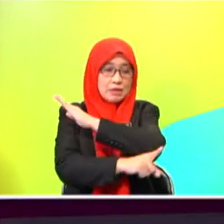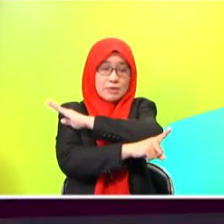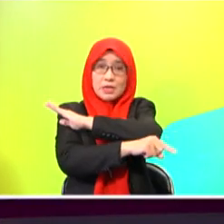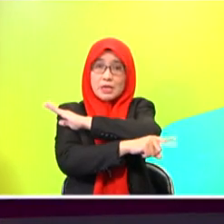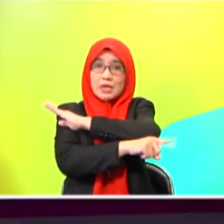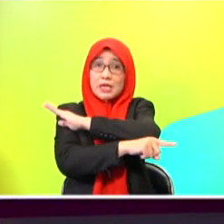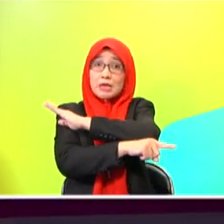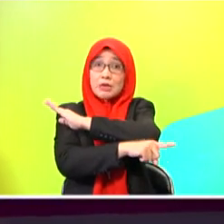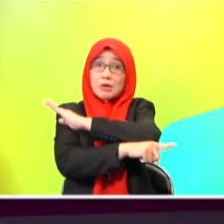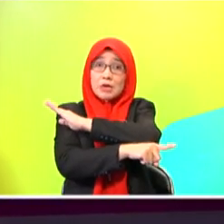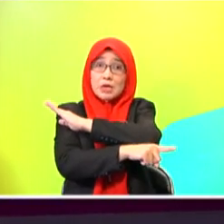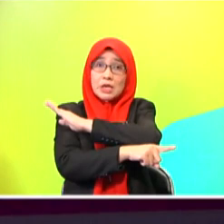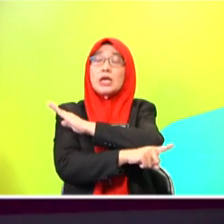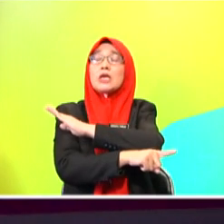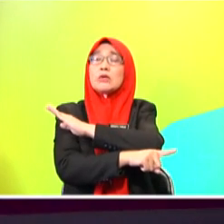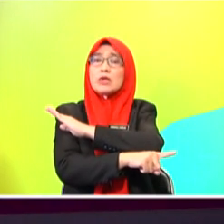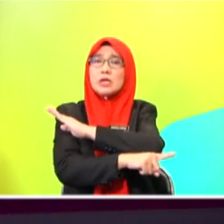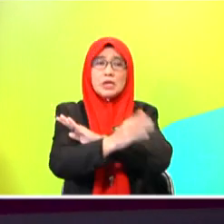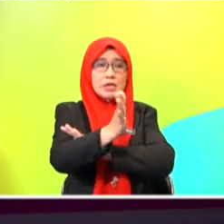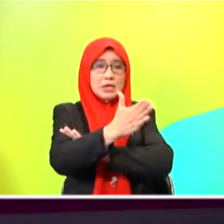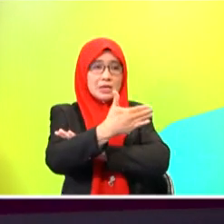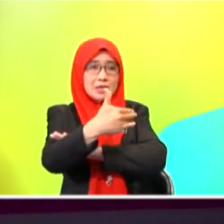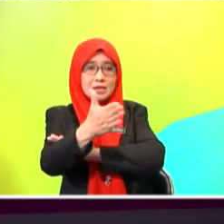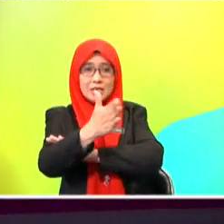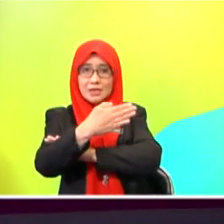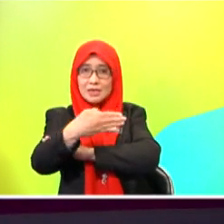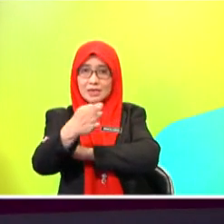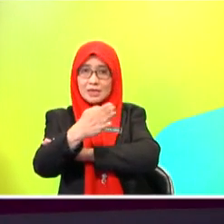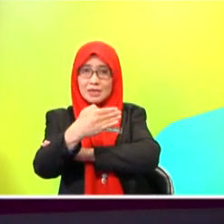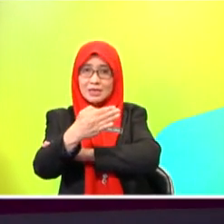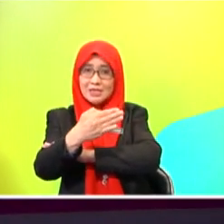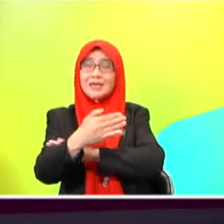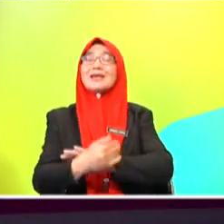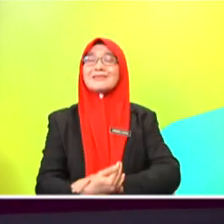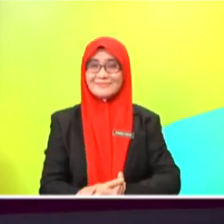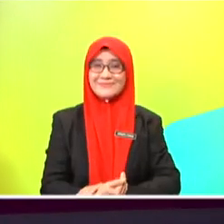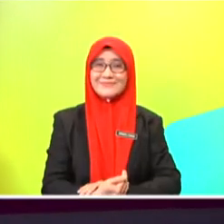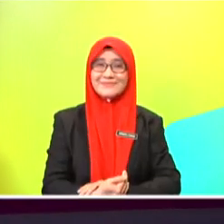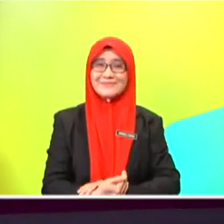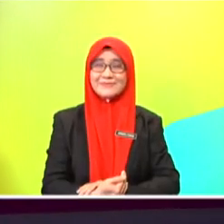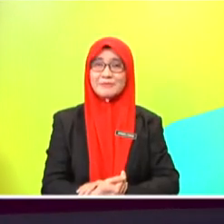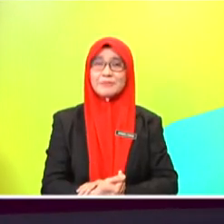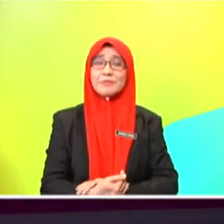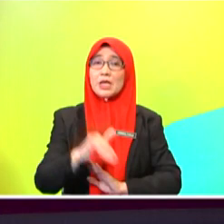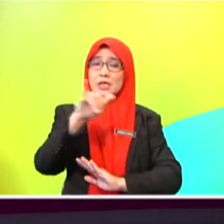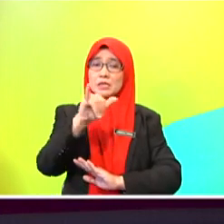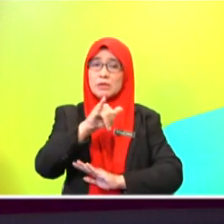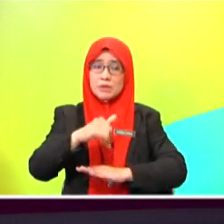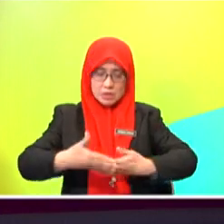bersayap dua macam tu cikgu. Ke kiri ke kanan. Ke kiri kanan. Dia berada di ke kiri ke dan kanan. Dan pastikan kalau murid-murid yang mana membuat